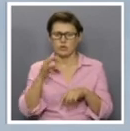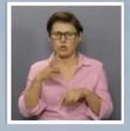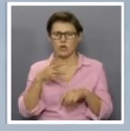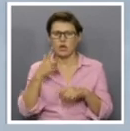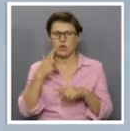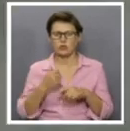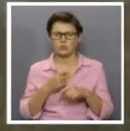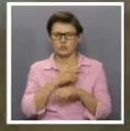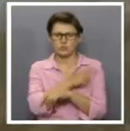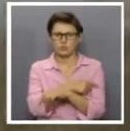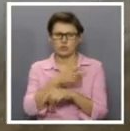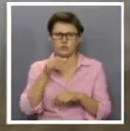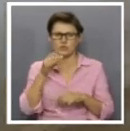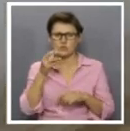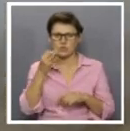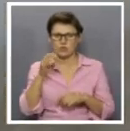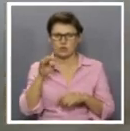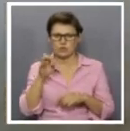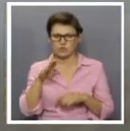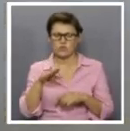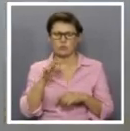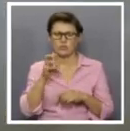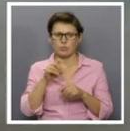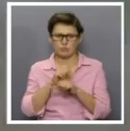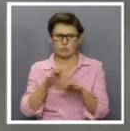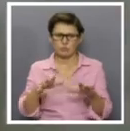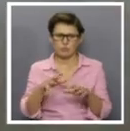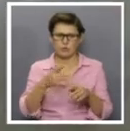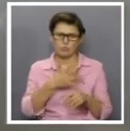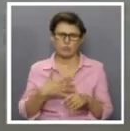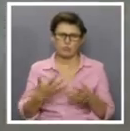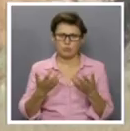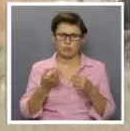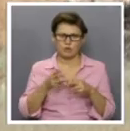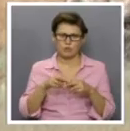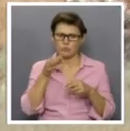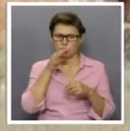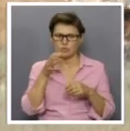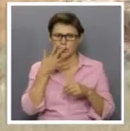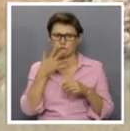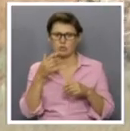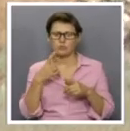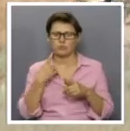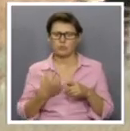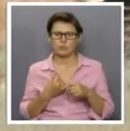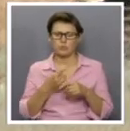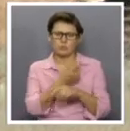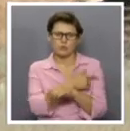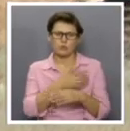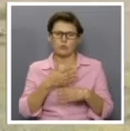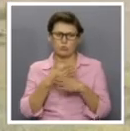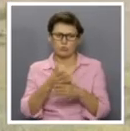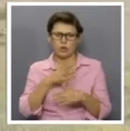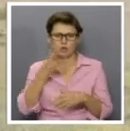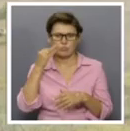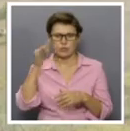Qarulu Küşterinin sarbazı Francisco George minamettin jarılınan jarakat aldı. Ayta kete kerek, şeteldik sarbazga medicinalık kömek kürsetu